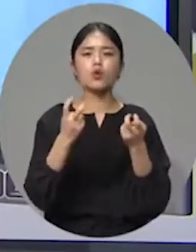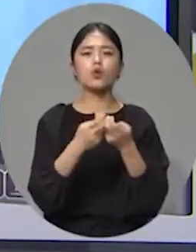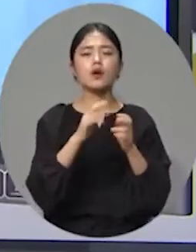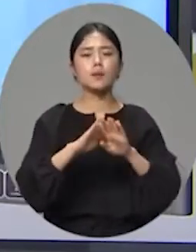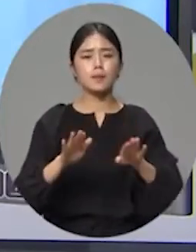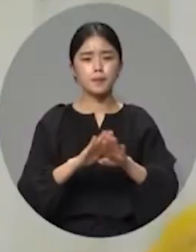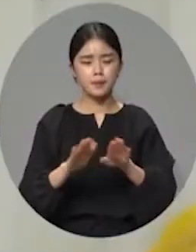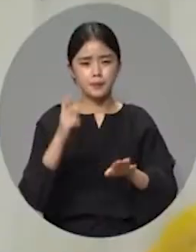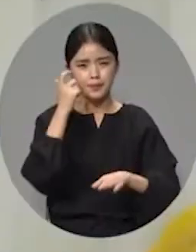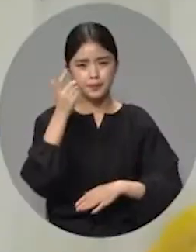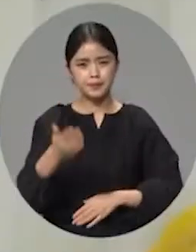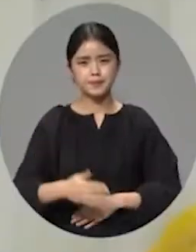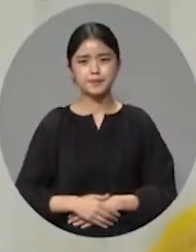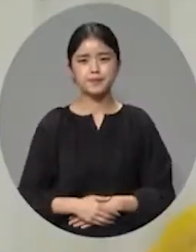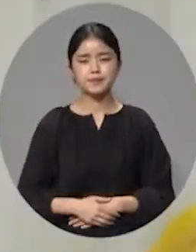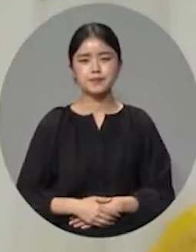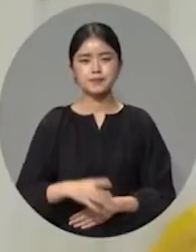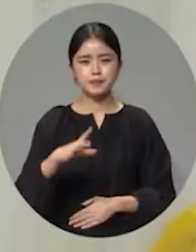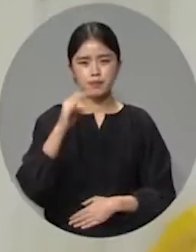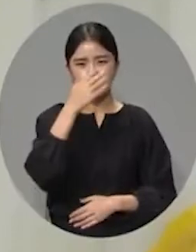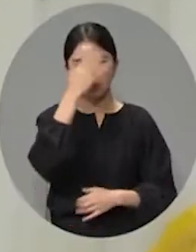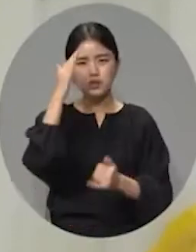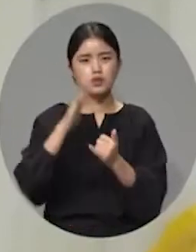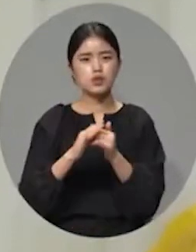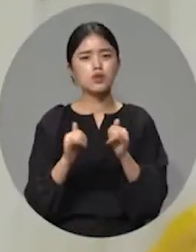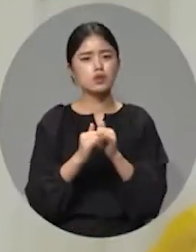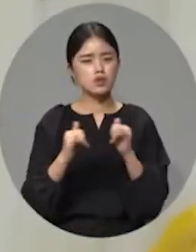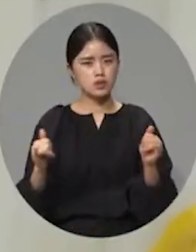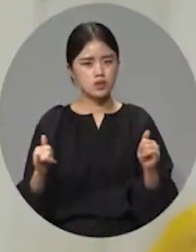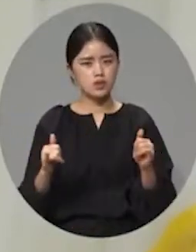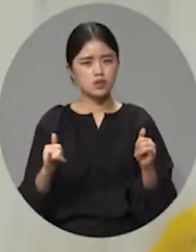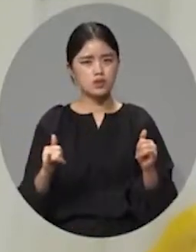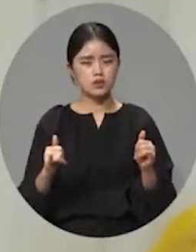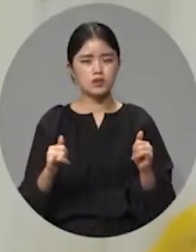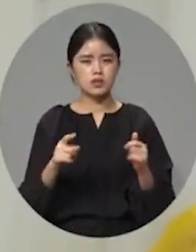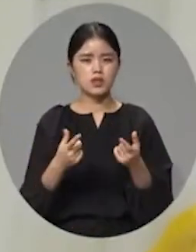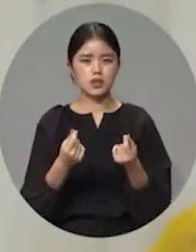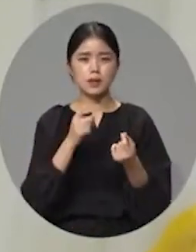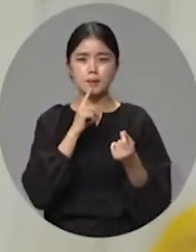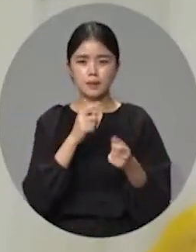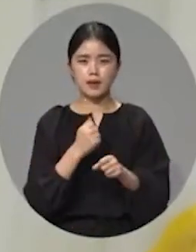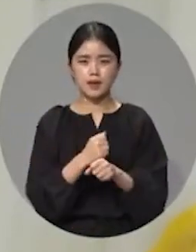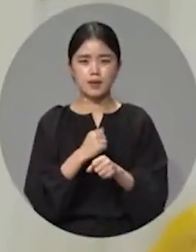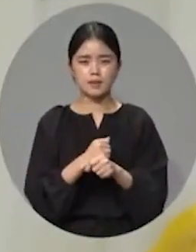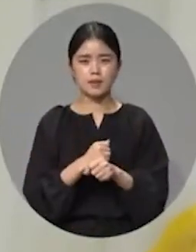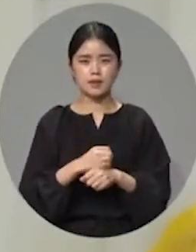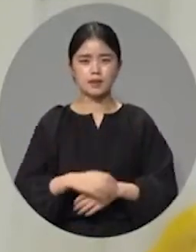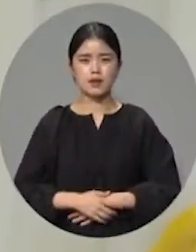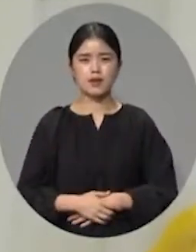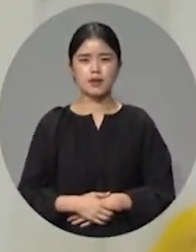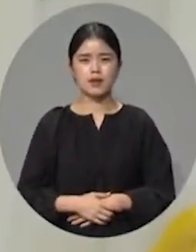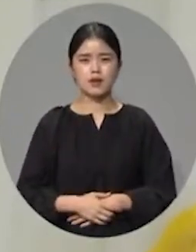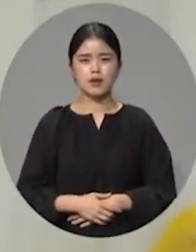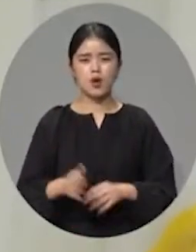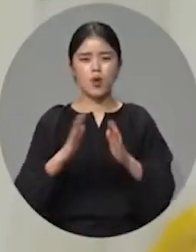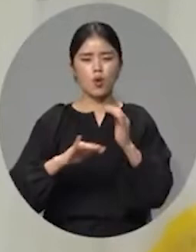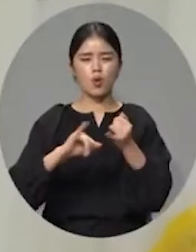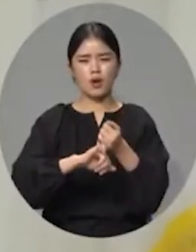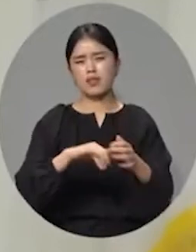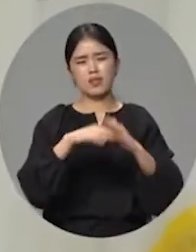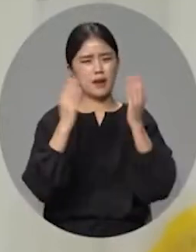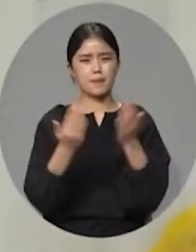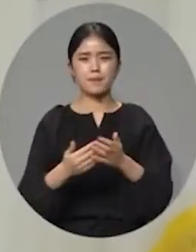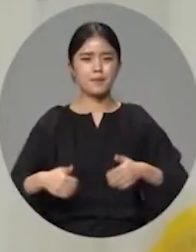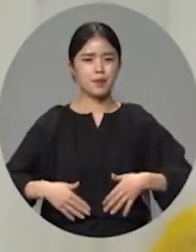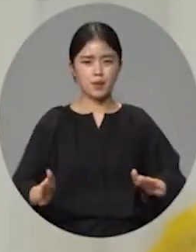제시하고 계신가요? 우선 이제 청년들은 이렇게 말합니다. 뭐 여러 선심성 공약 귀에 안 들어오고